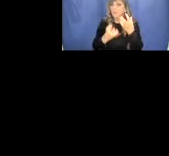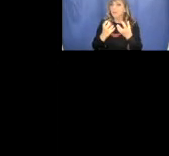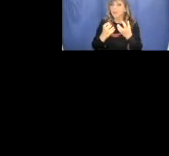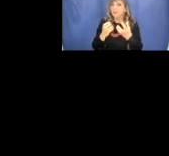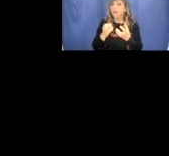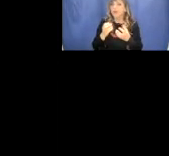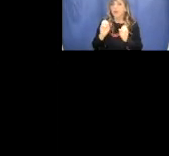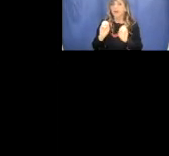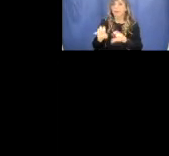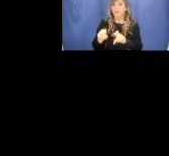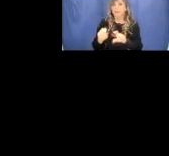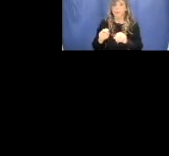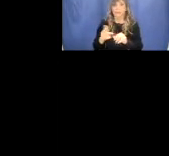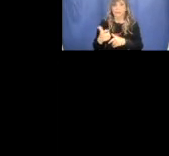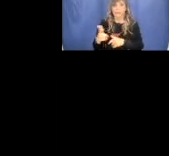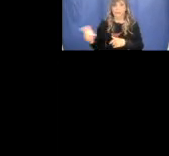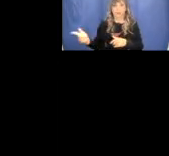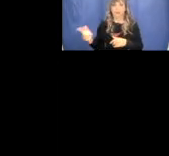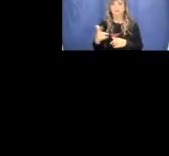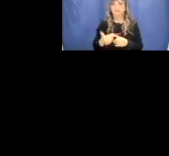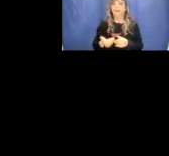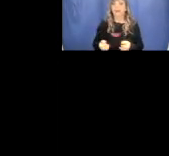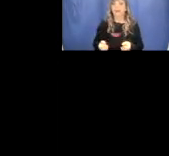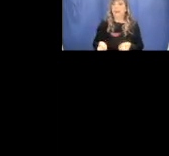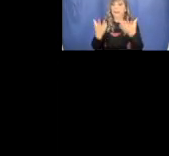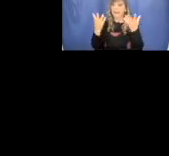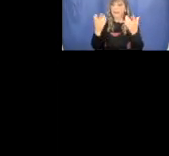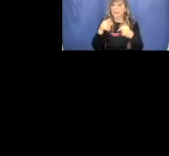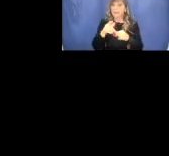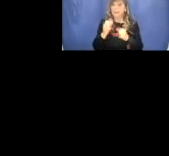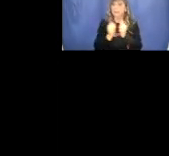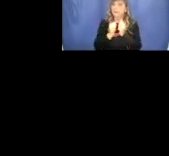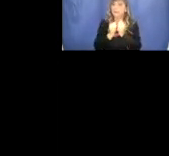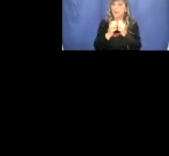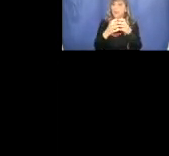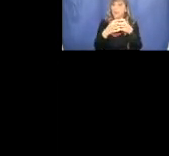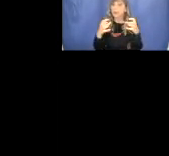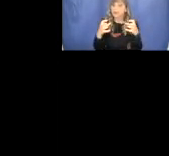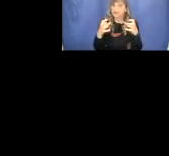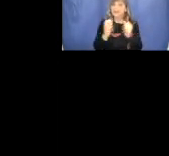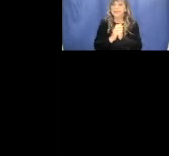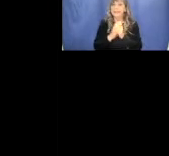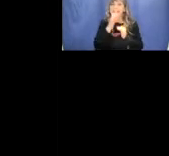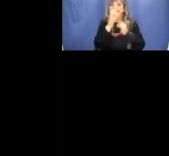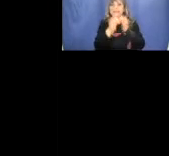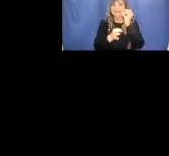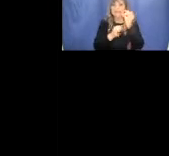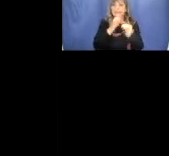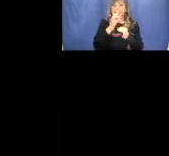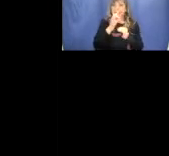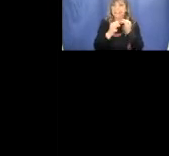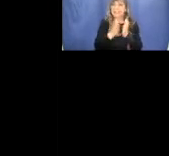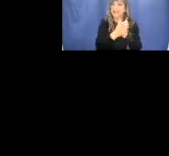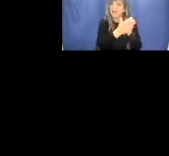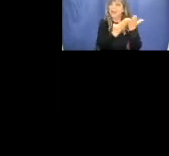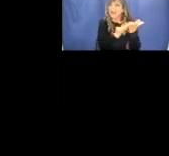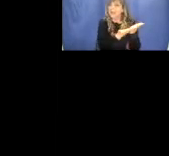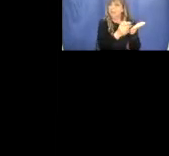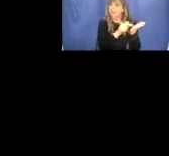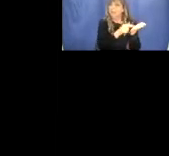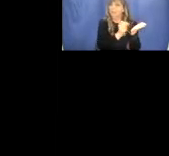nel rinascimento questi solidi erano stati descritti in un libro molto